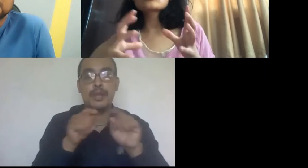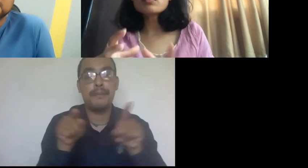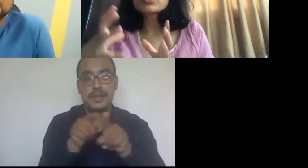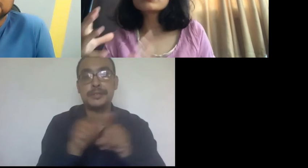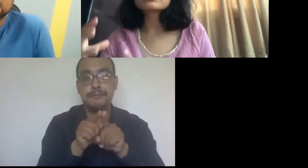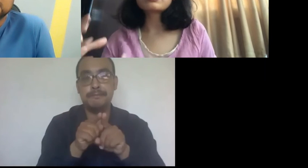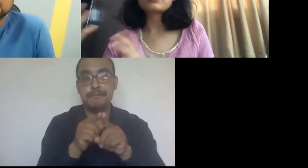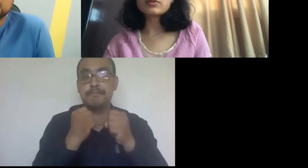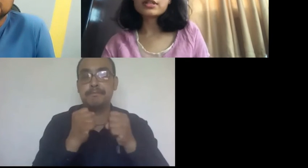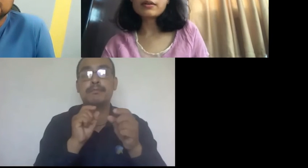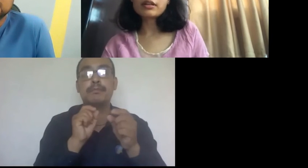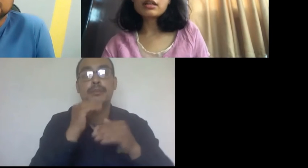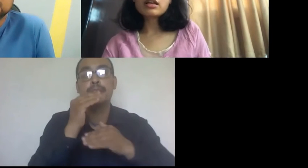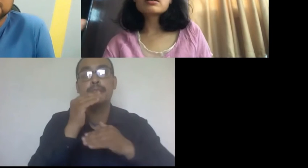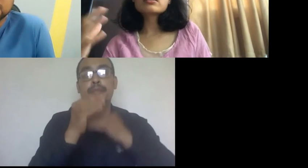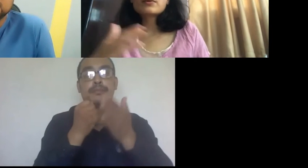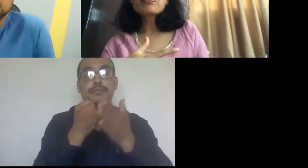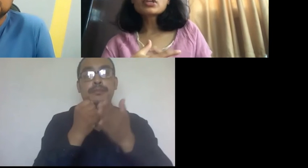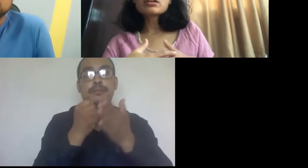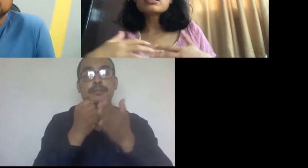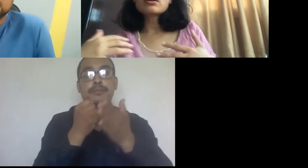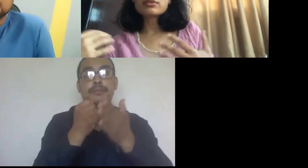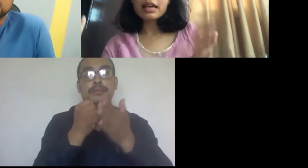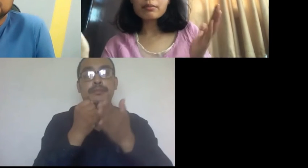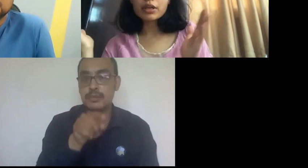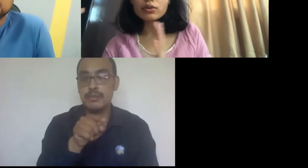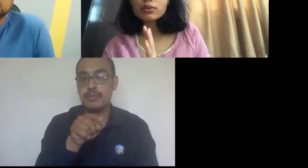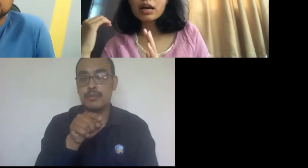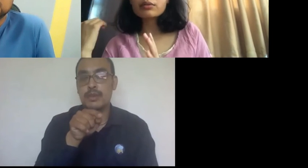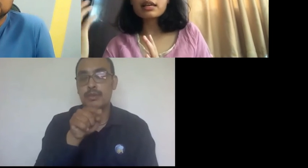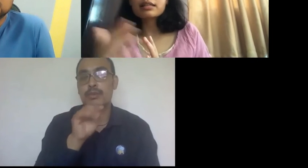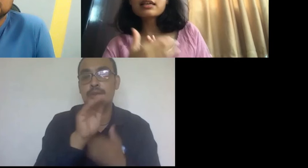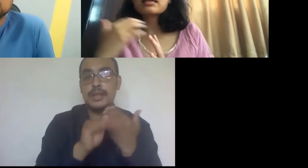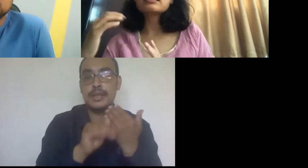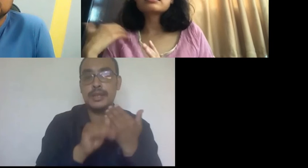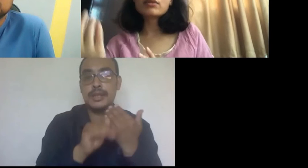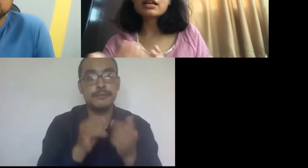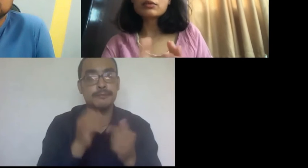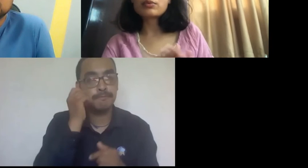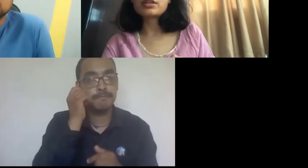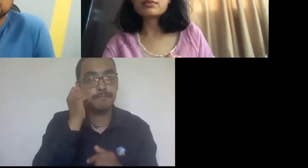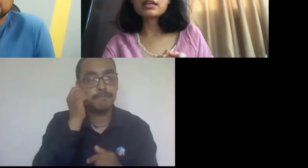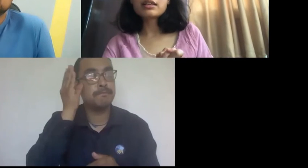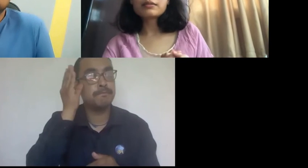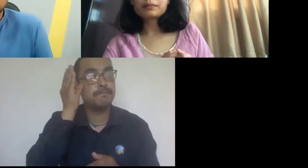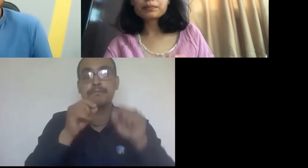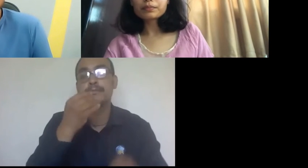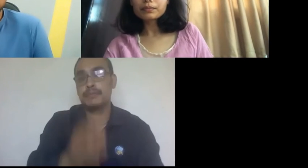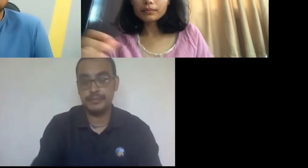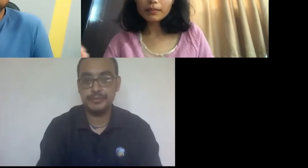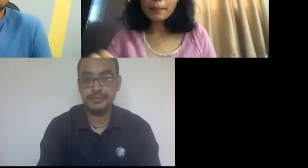चाहिँ स्ट्रङ बनाउन चाहिँ हेल्प गर्छ होइन। सो यिनीहरू चाहिँ हामीले यो कुराहरूलाई चाहिँ याद चाहिँ गरिराख्नु पर्ने हुन्छ कि।